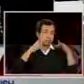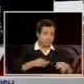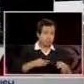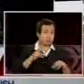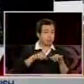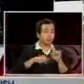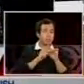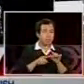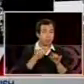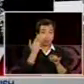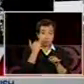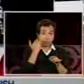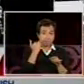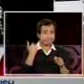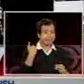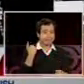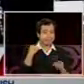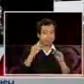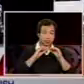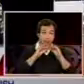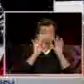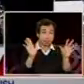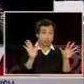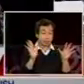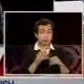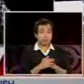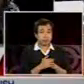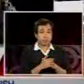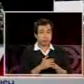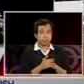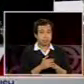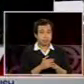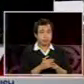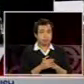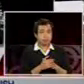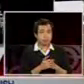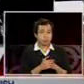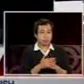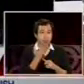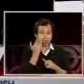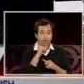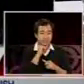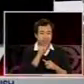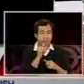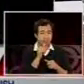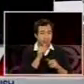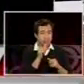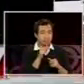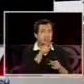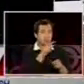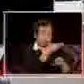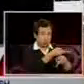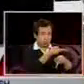ho malinaw eh. Yung, kasi ang, well, based on yung, hindi ko naman ho kasi masyado talagang na-monitor po yung dito sa